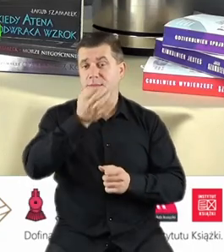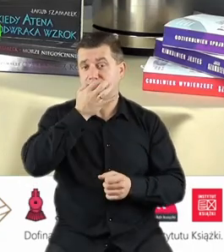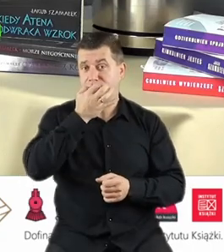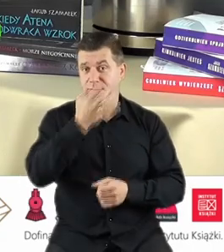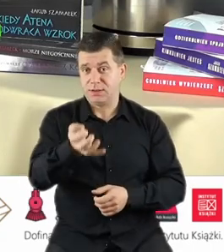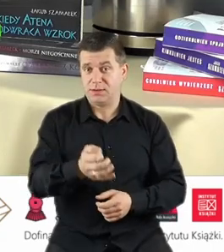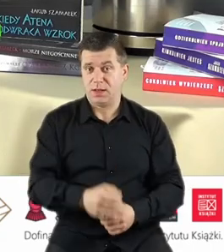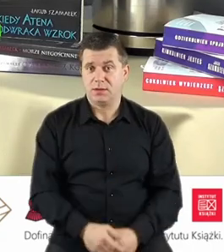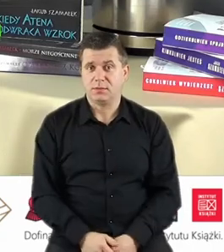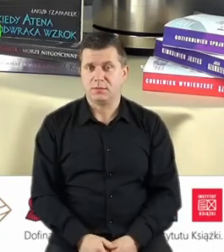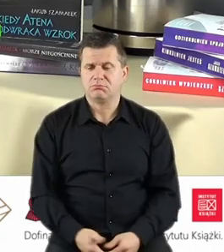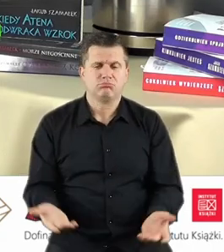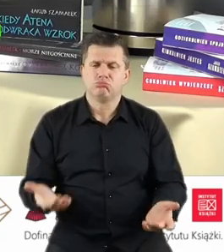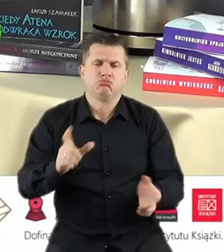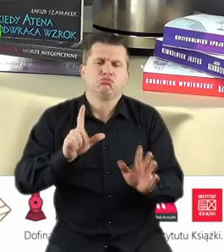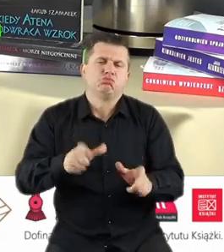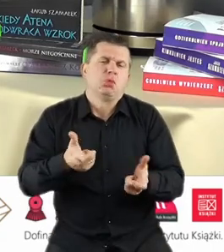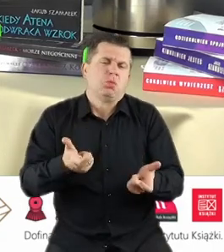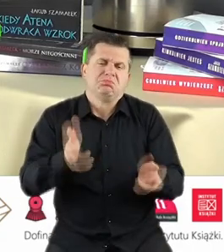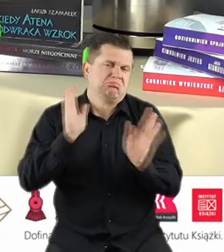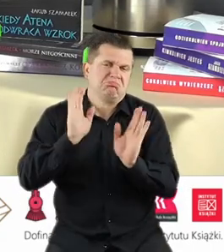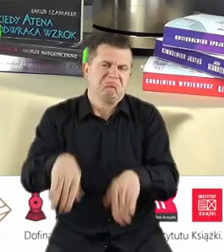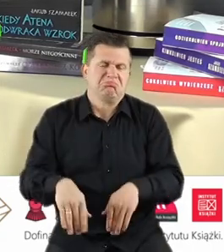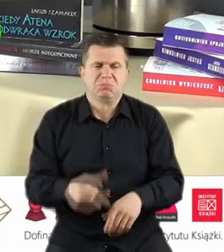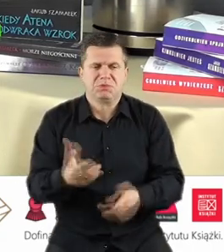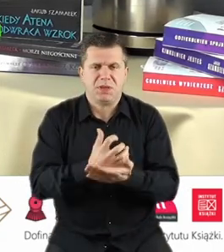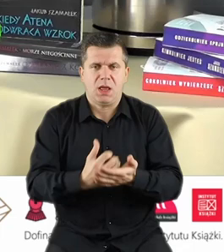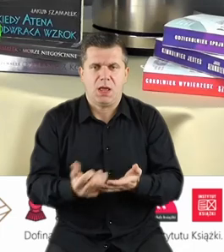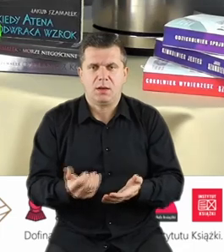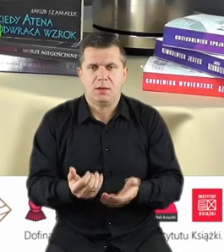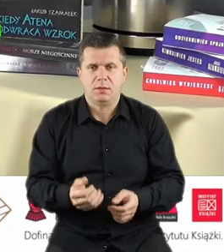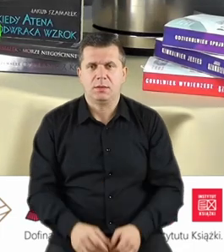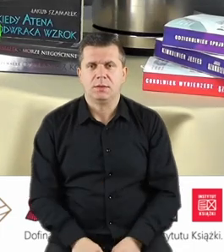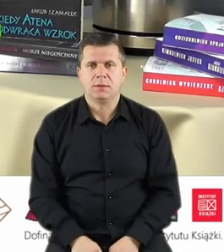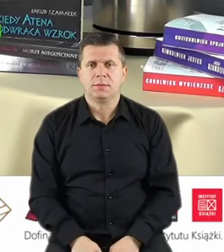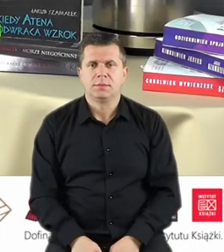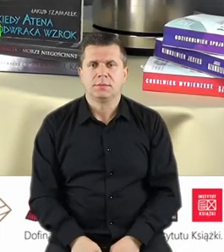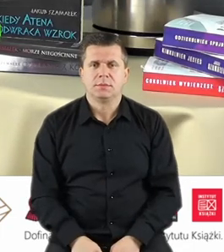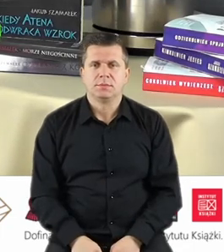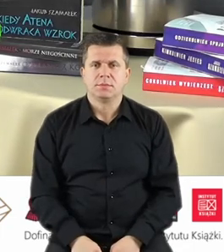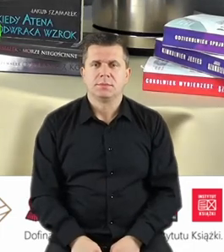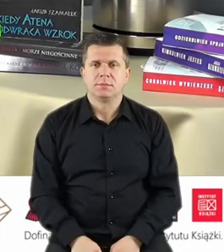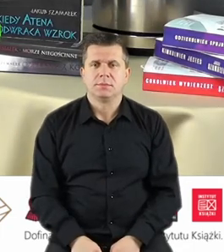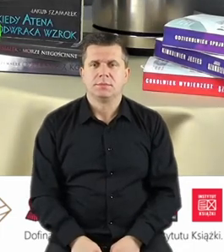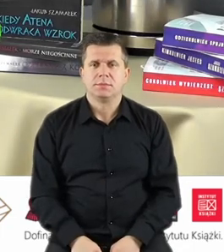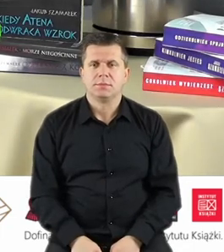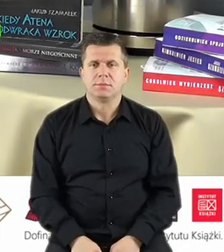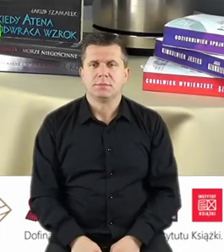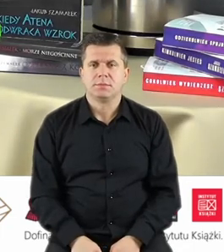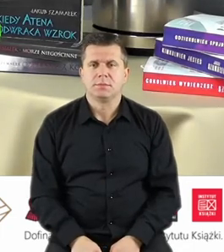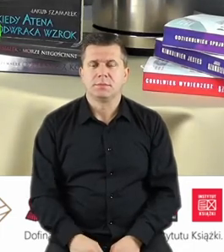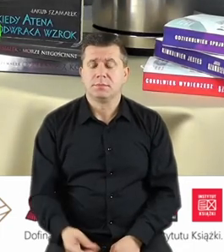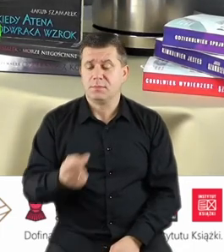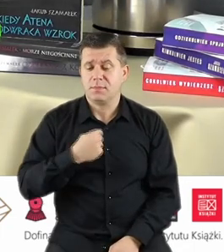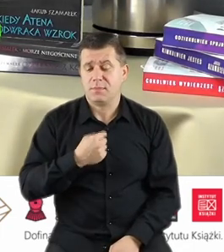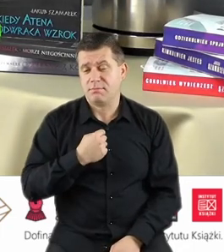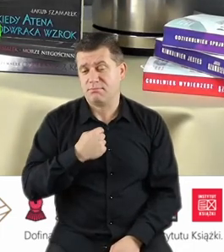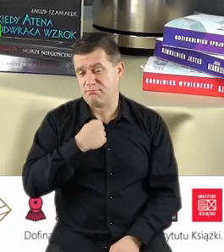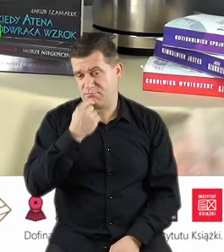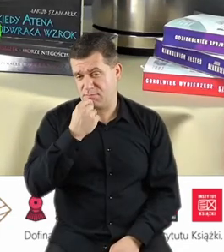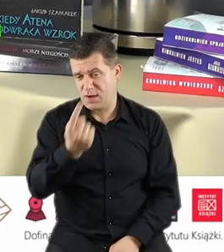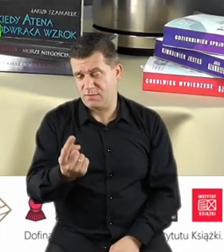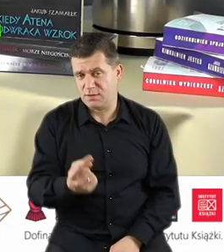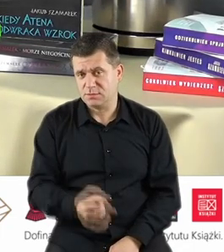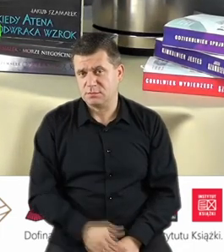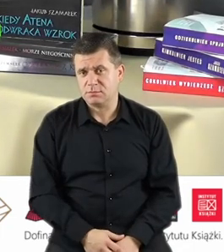no i co z tego, że ktoś zbiera? Tak, No często. i Jakby ja bym powiedział, że jakby